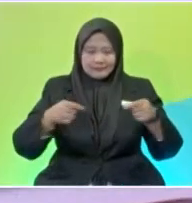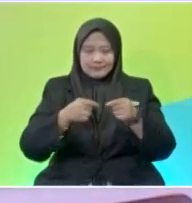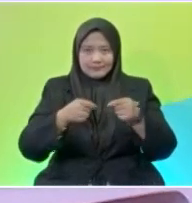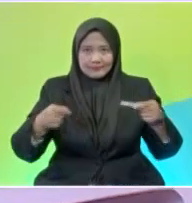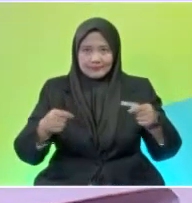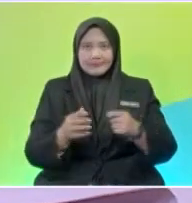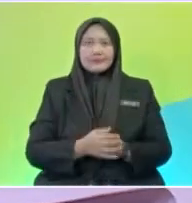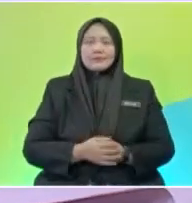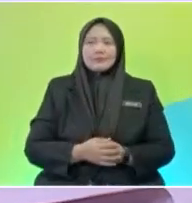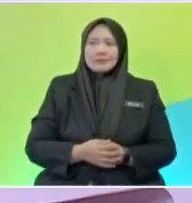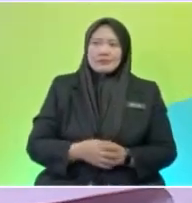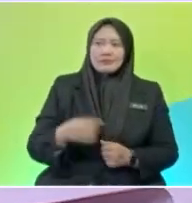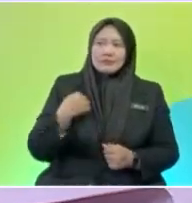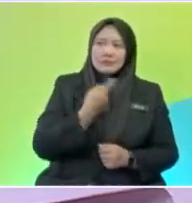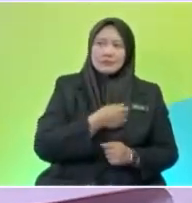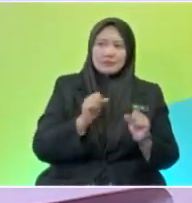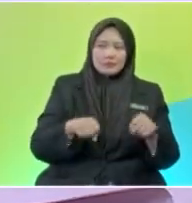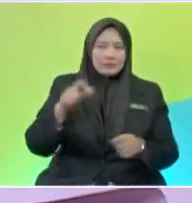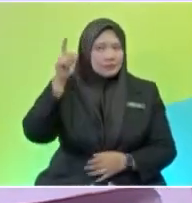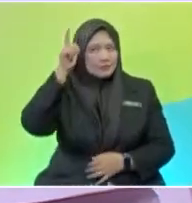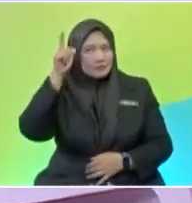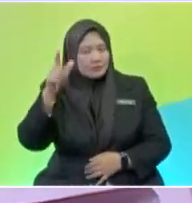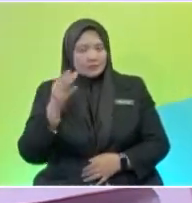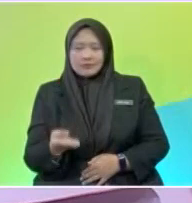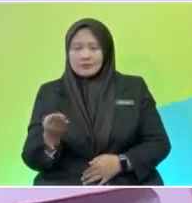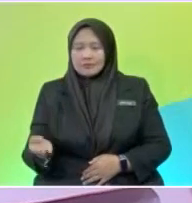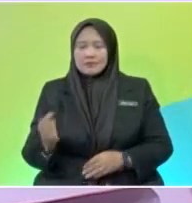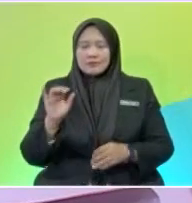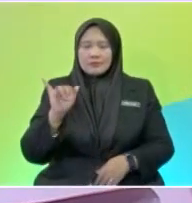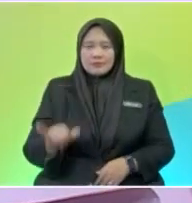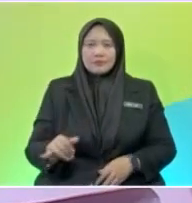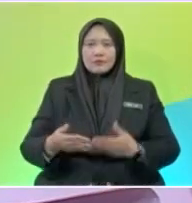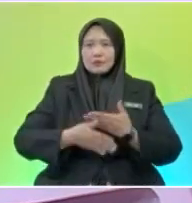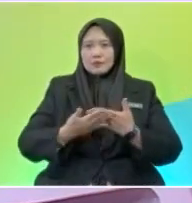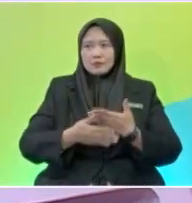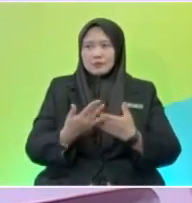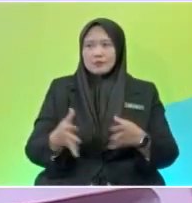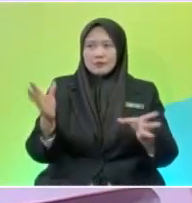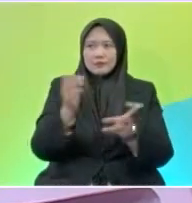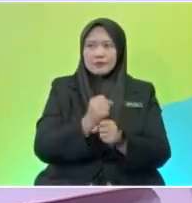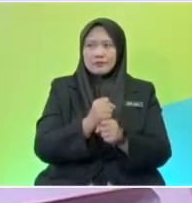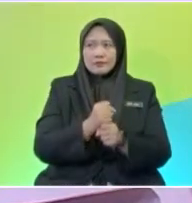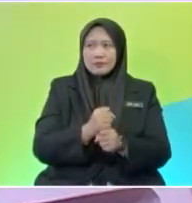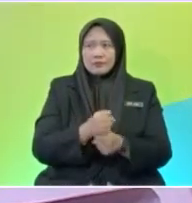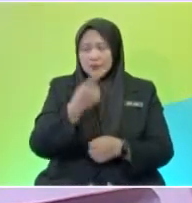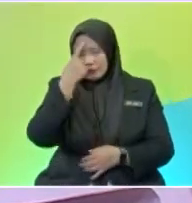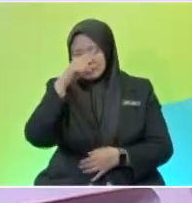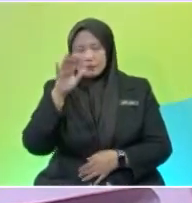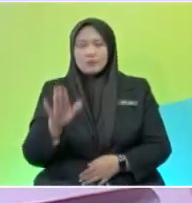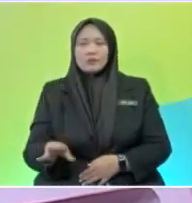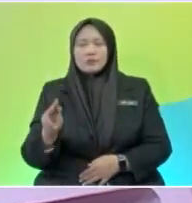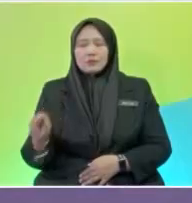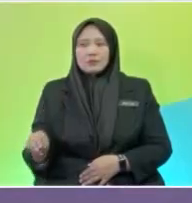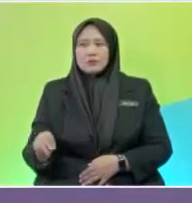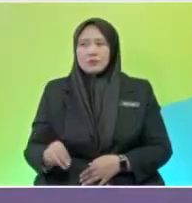bahan-bahan yang boleh kita boleh yang mudah kita dapati dan juga boleh manipulasi untuk anak-anak babine